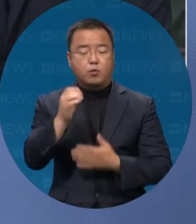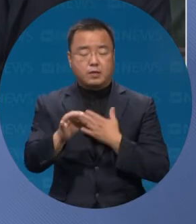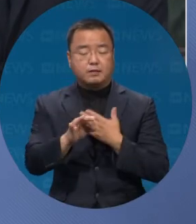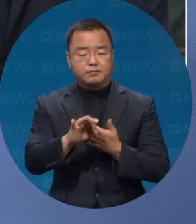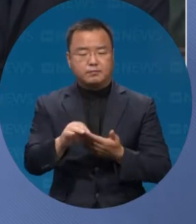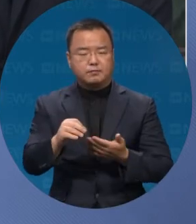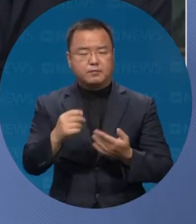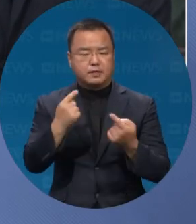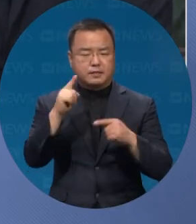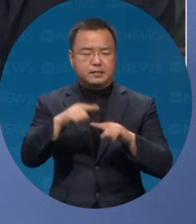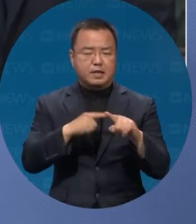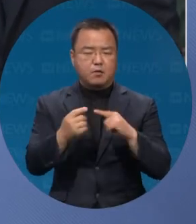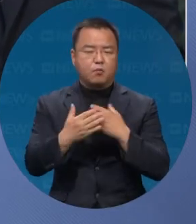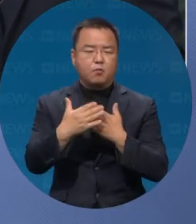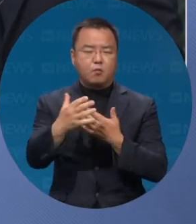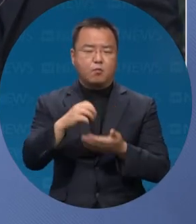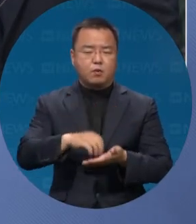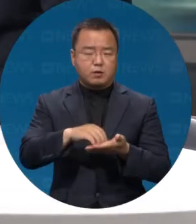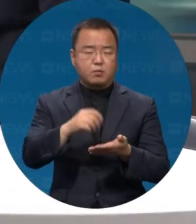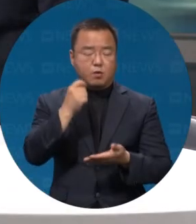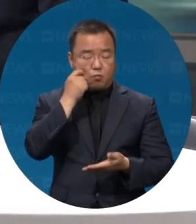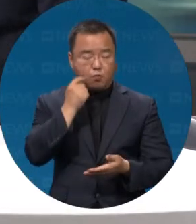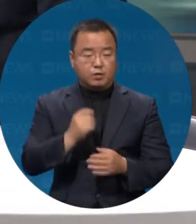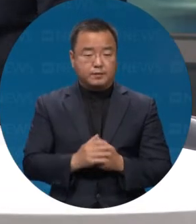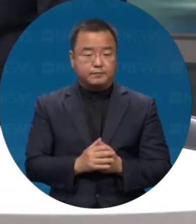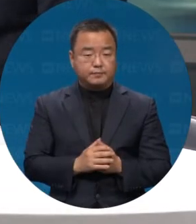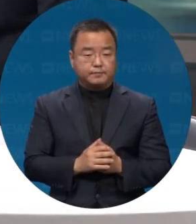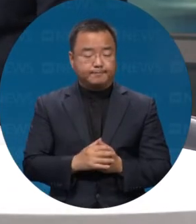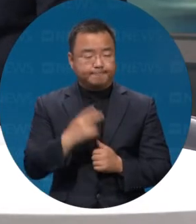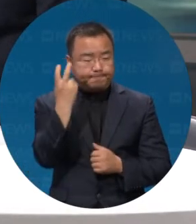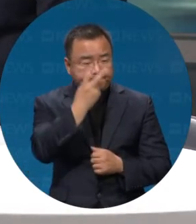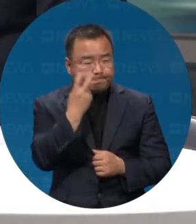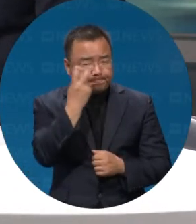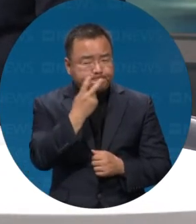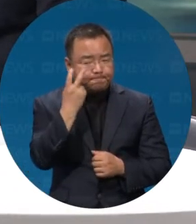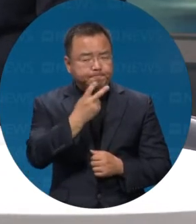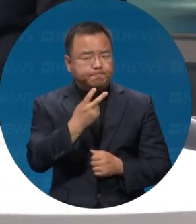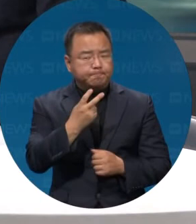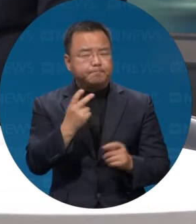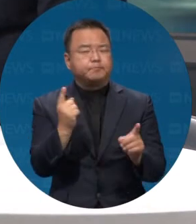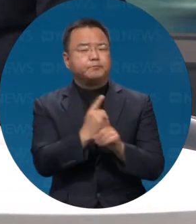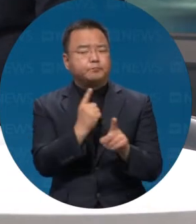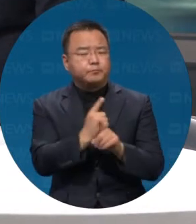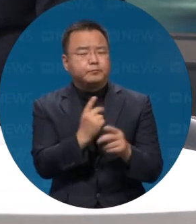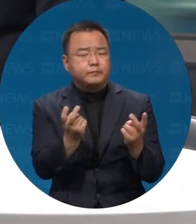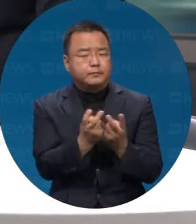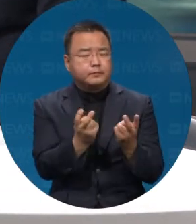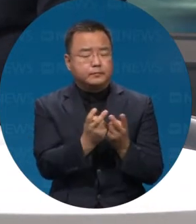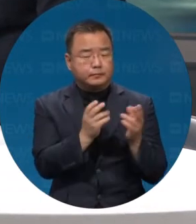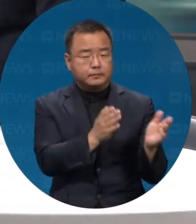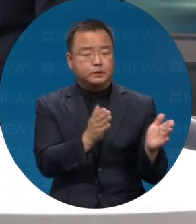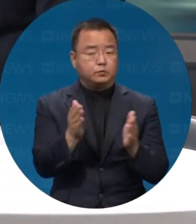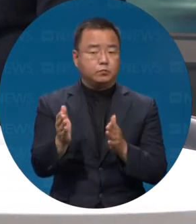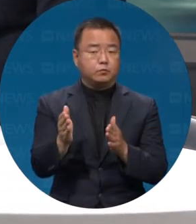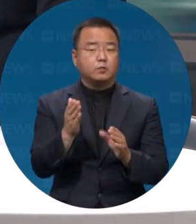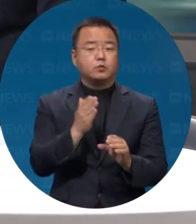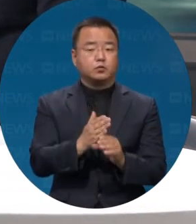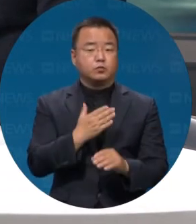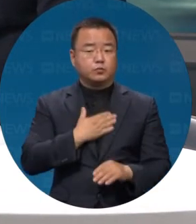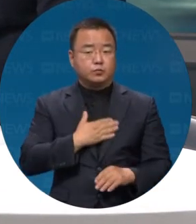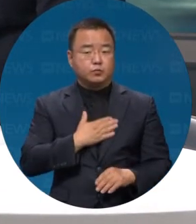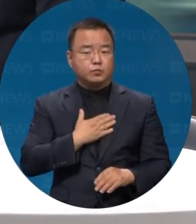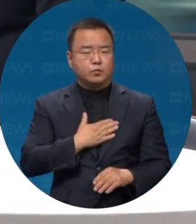적용하게 따고 밝혔습니다 그 정리 보면 조사도 주위로 좁고 이에 따른 문화 개선 도 나름 준비가 되고 있는 것 같은데